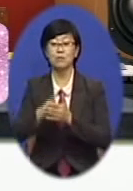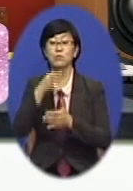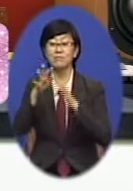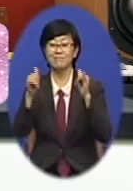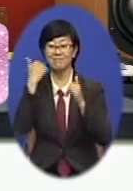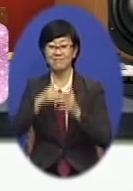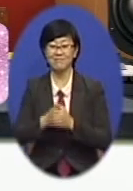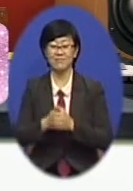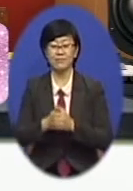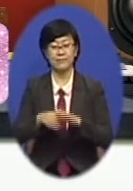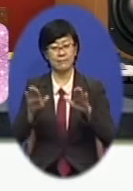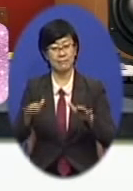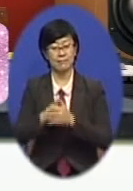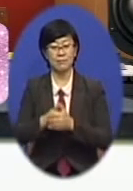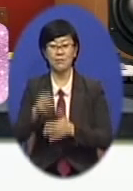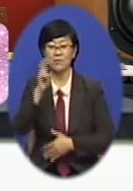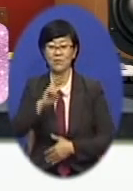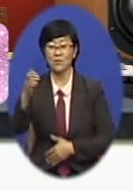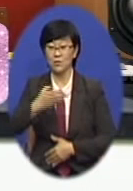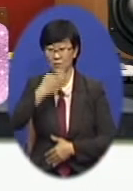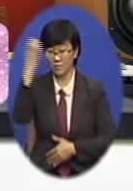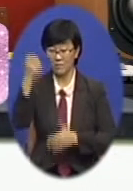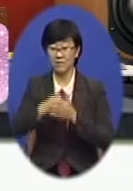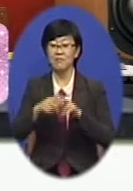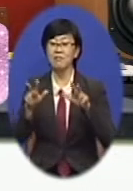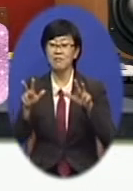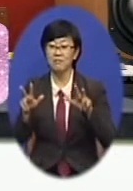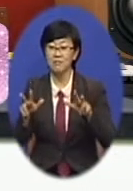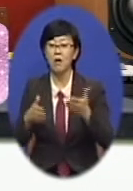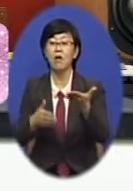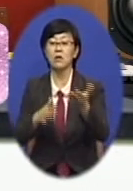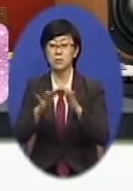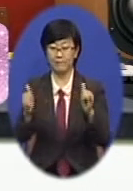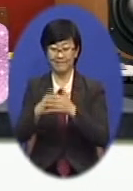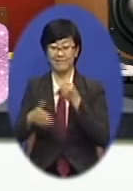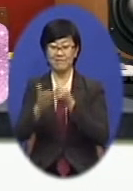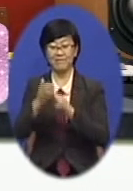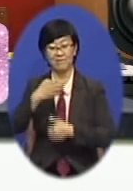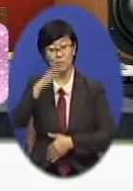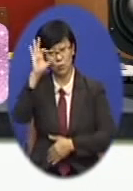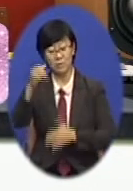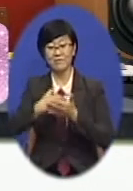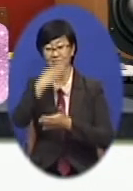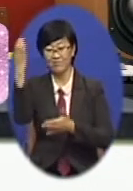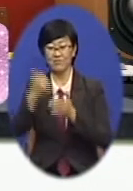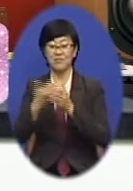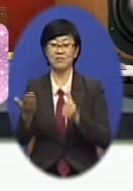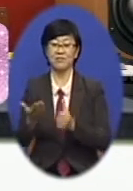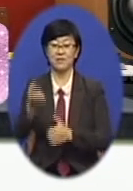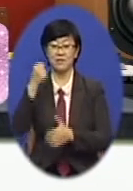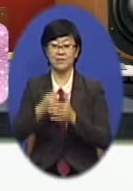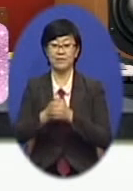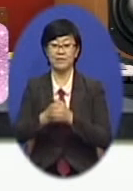누구일까요? 저도 이 가수의 꿈을 지금 이 가수 때문에 키웠어요. 진짜요? 기공자수라고